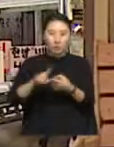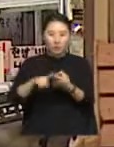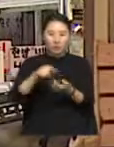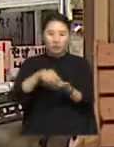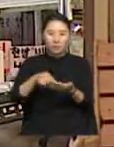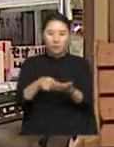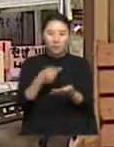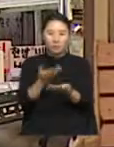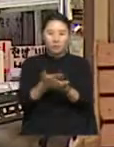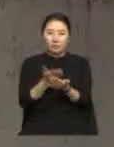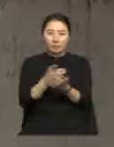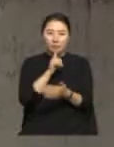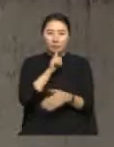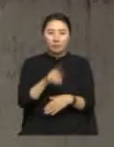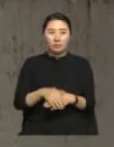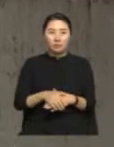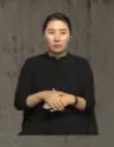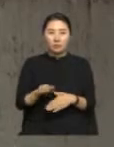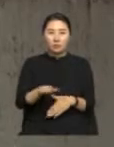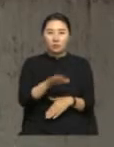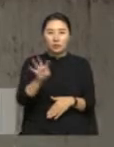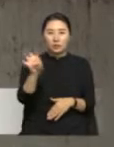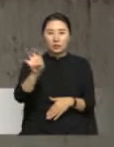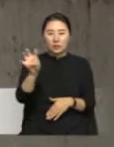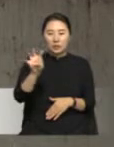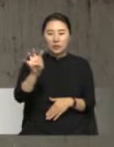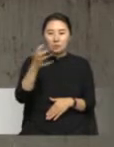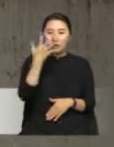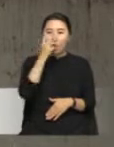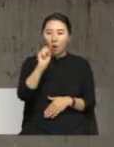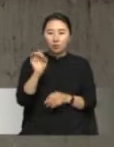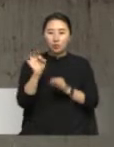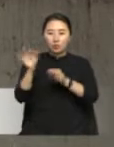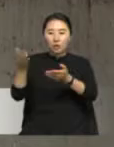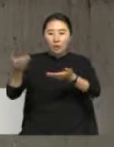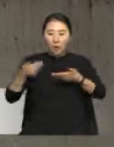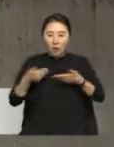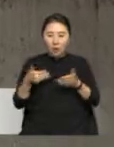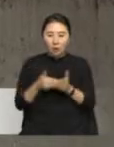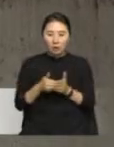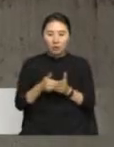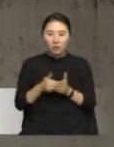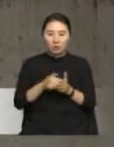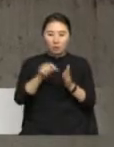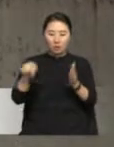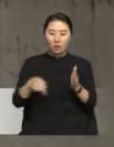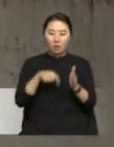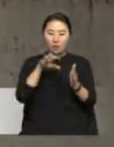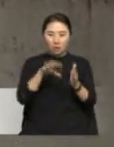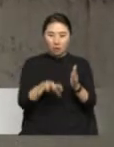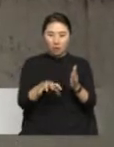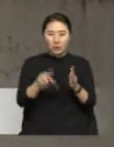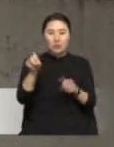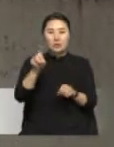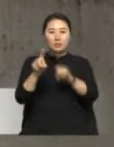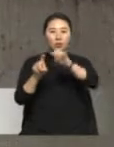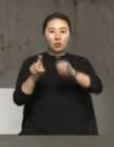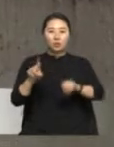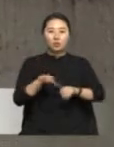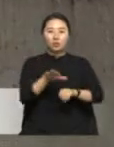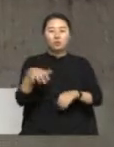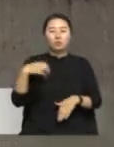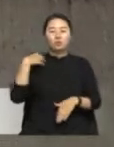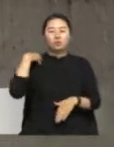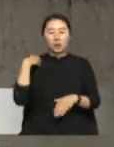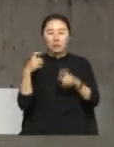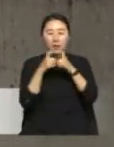보상을 해달란 이야기입니다. 우리가 40억이 서울시에서 투자를 됐는데 그 투자한 금액에 대한 10%를 우리가 부담을